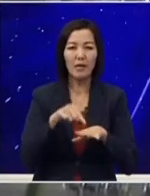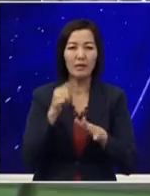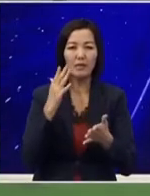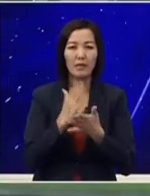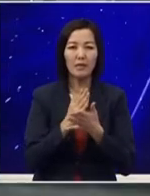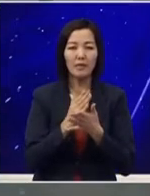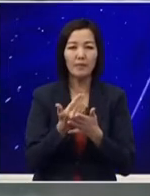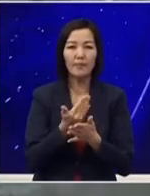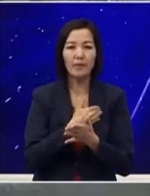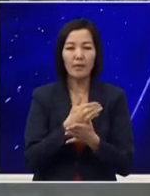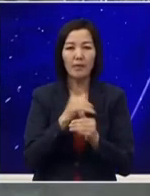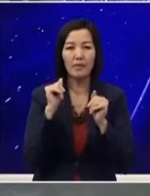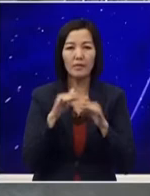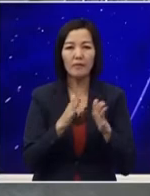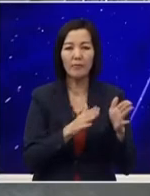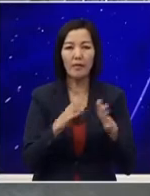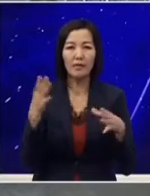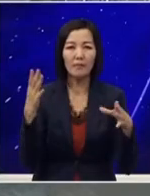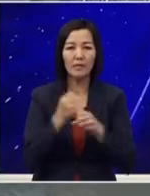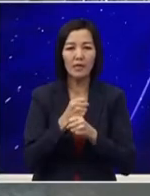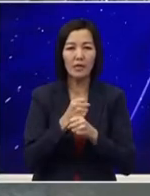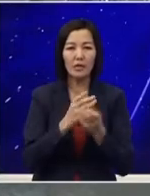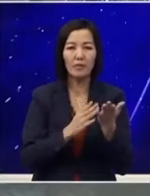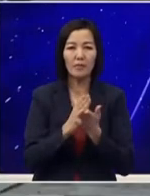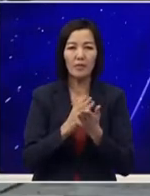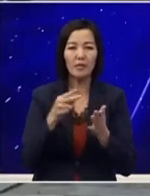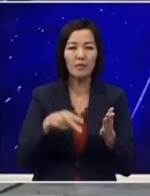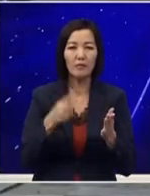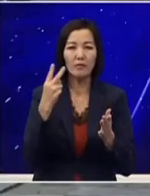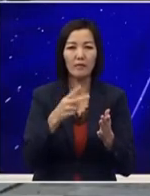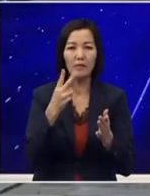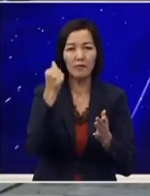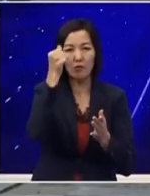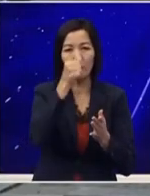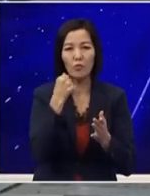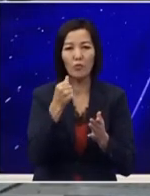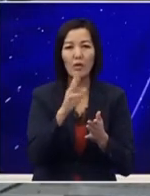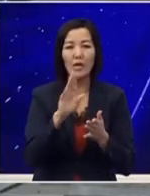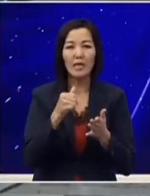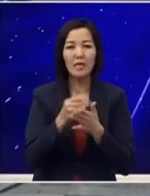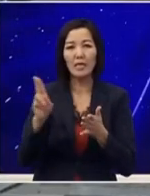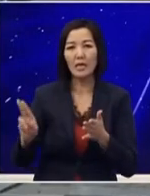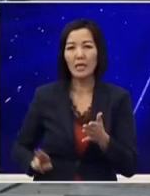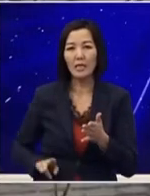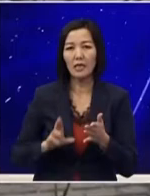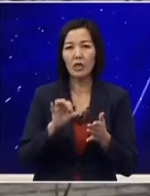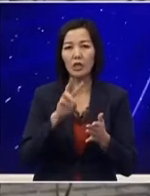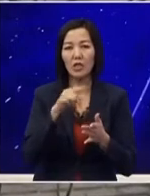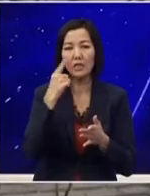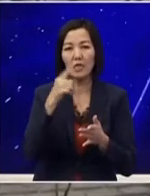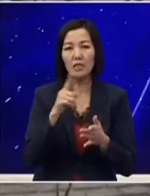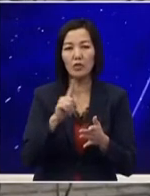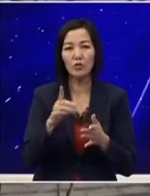гигант намерен завершить поэтапные сокращения персонала к 2022 году. Генеральный директор Shell сказал,